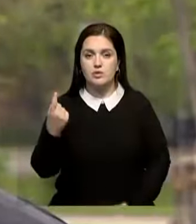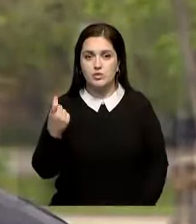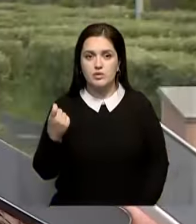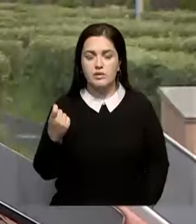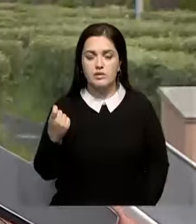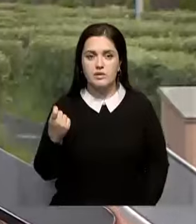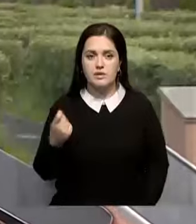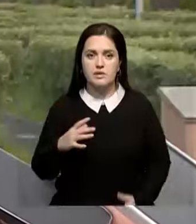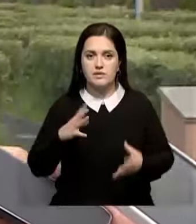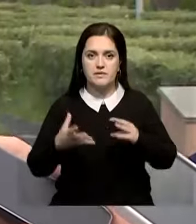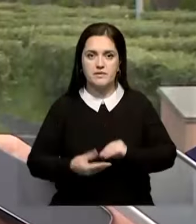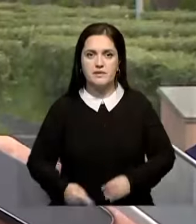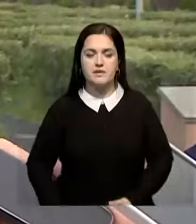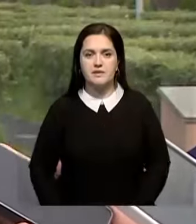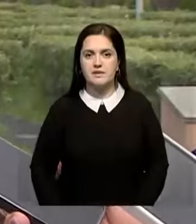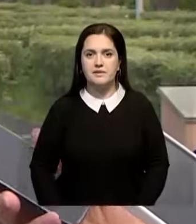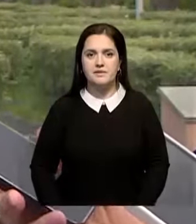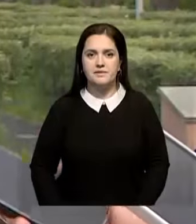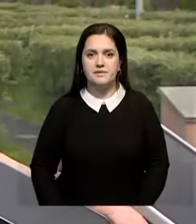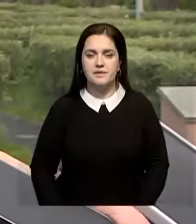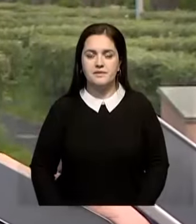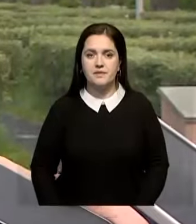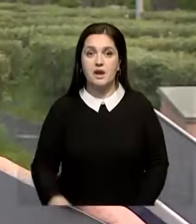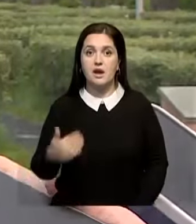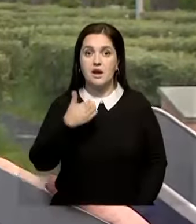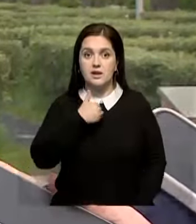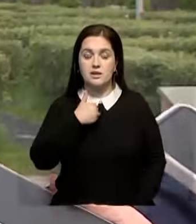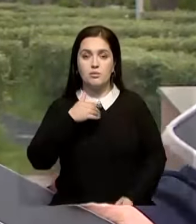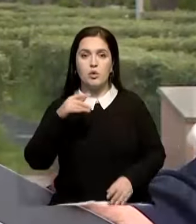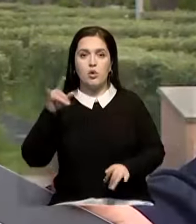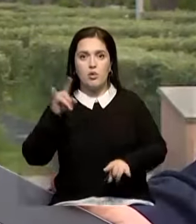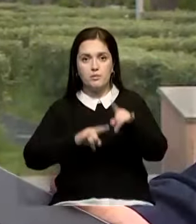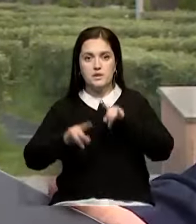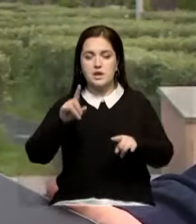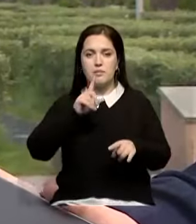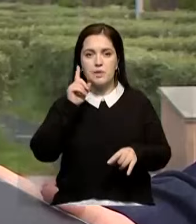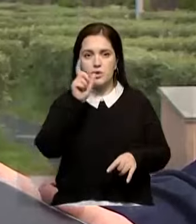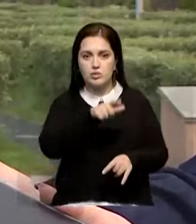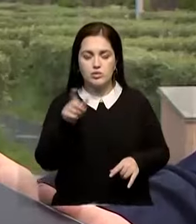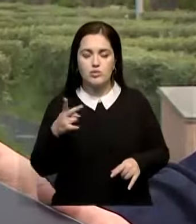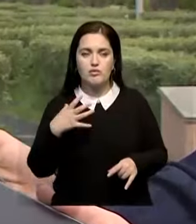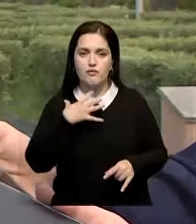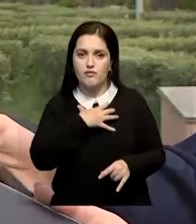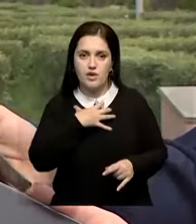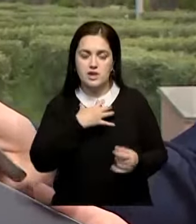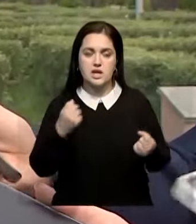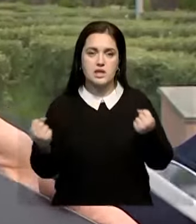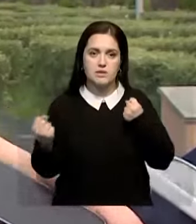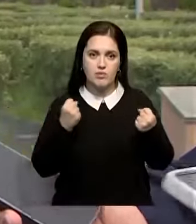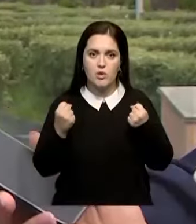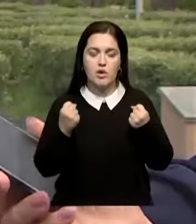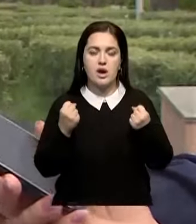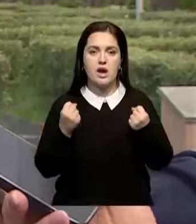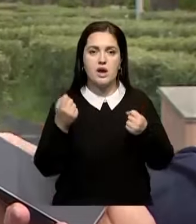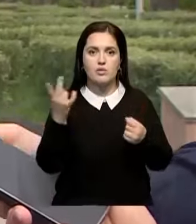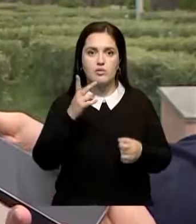уже результат. Мы хотим убедить молодых людей, что очень важно заниматься спортом и беречь свое здоровье. Причем делать это